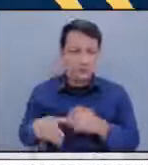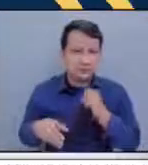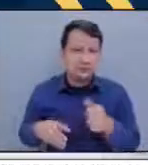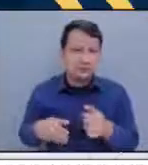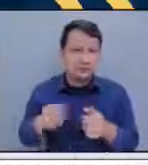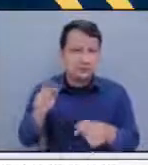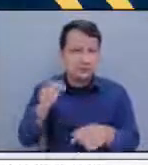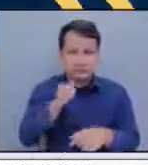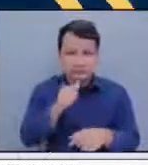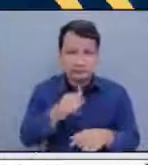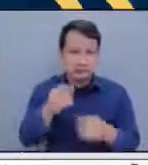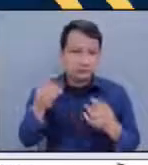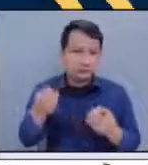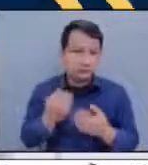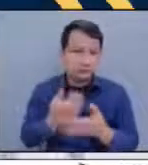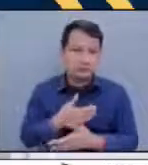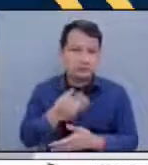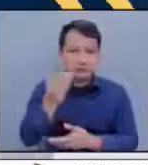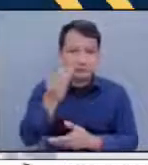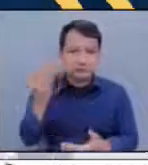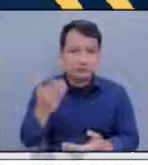apo. Hindi pa rin po